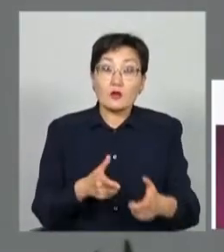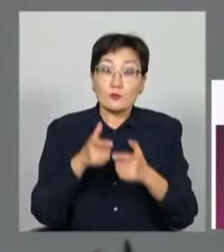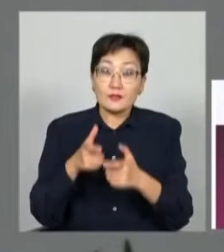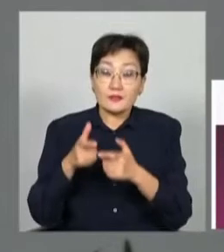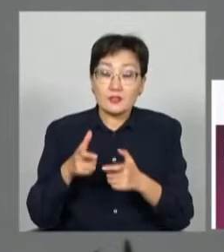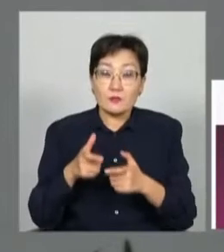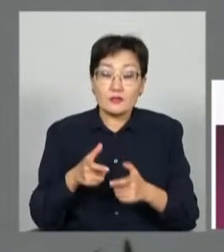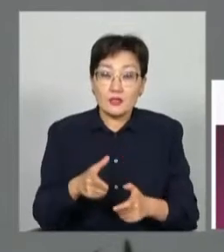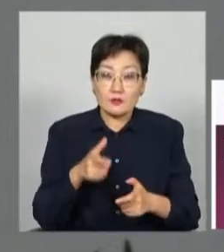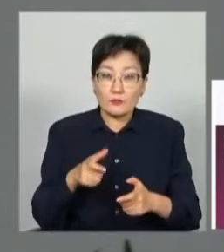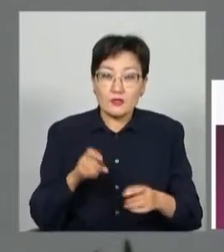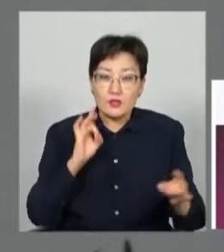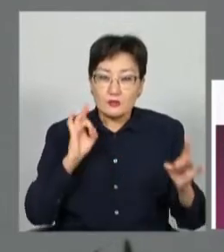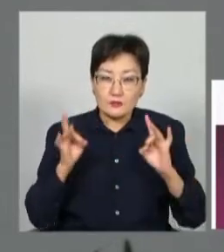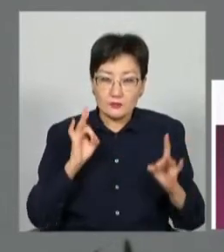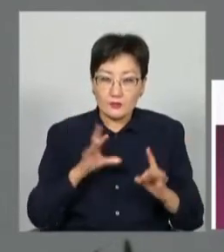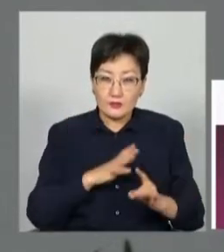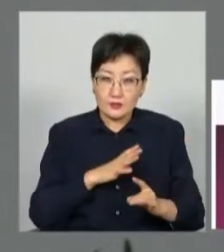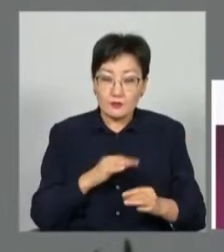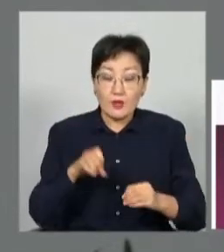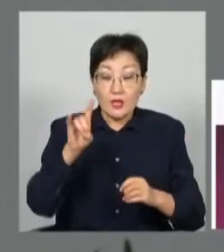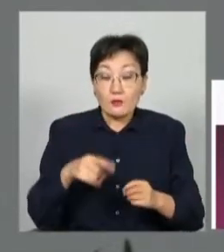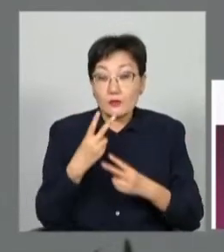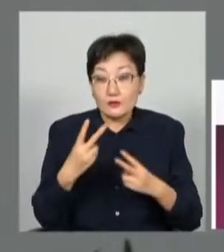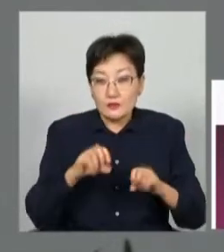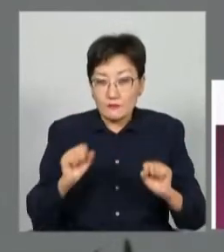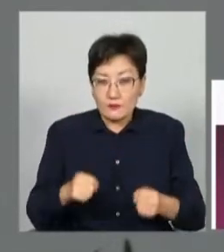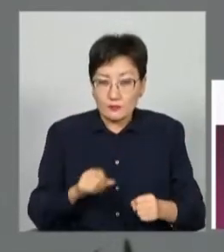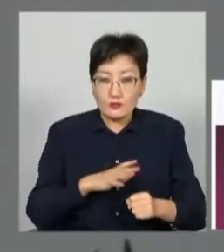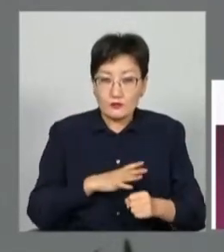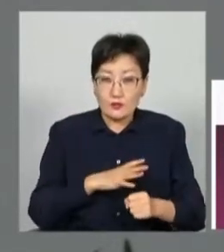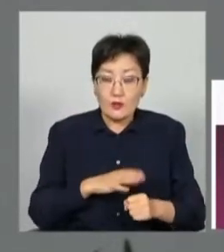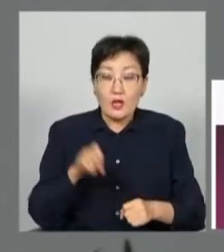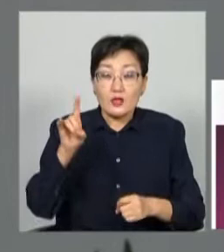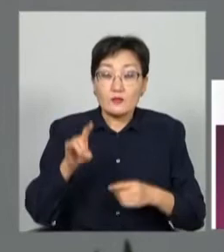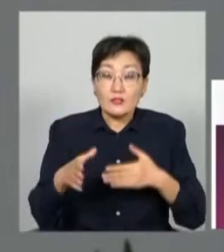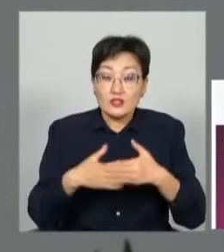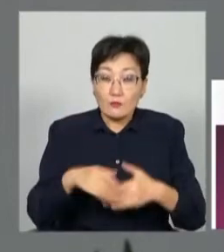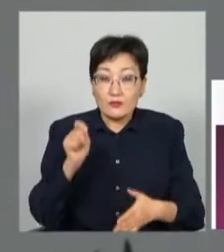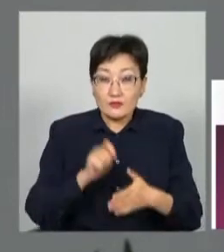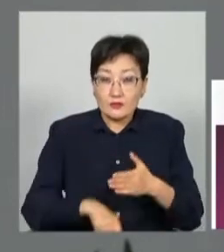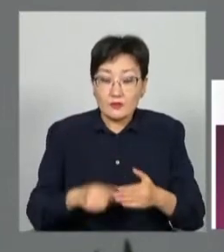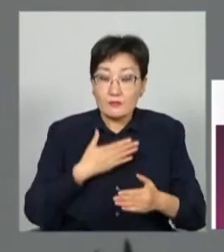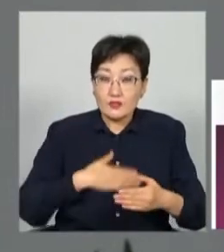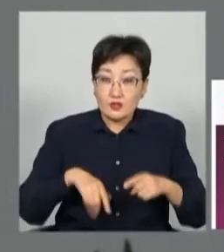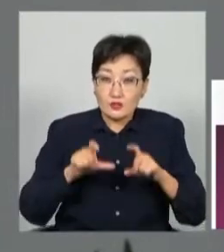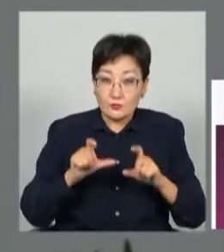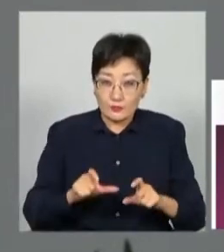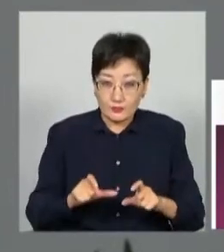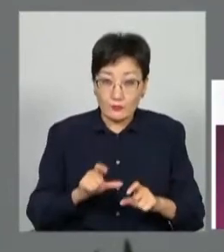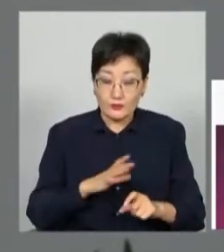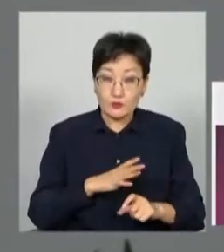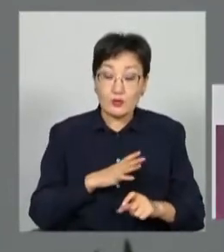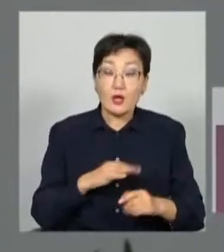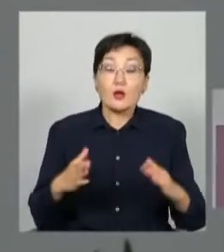pen tapanşanın dawıstarı qatty estilip jatty. Terezeden qarauğa mümkündük bolmadı. Esigimizdi içten ilip tınış oturuudan basqa amalımız